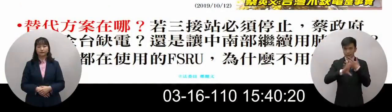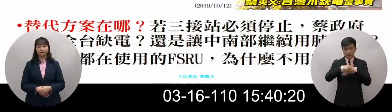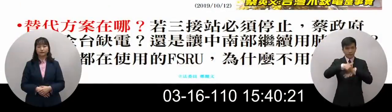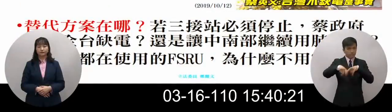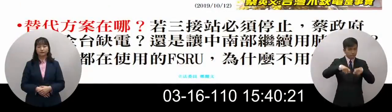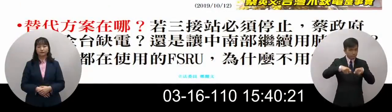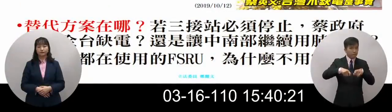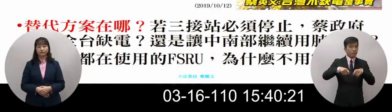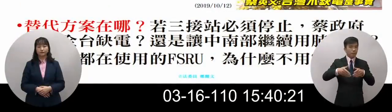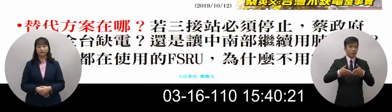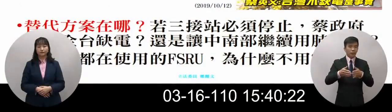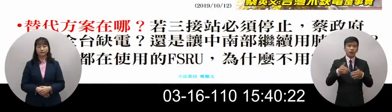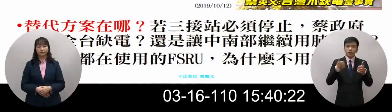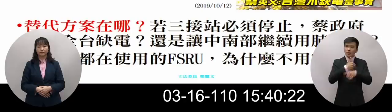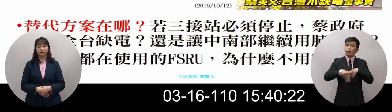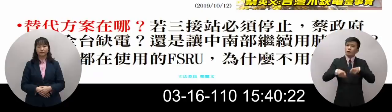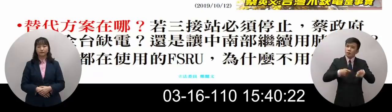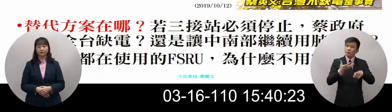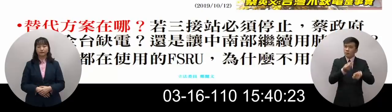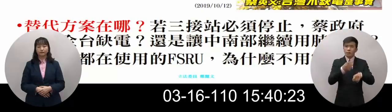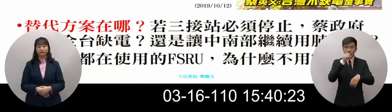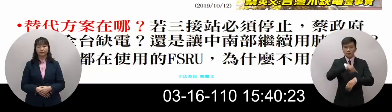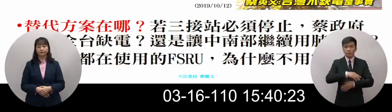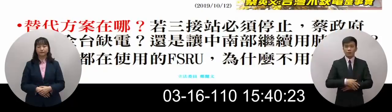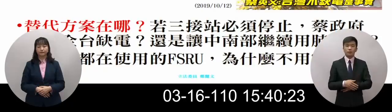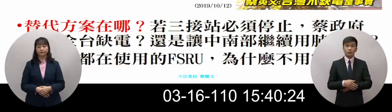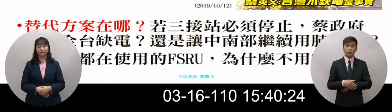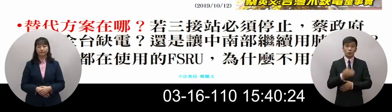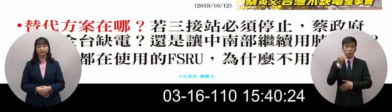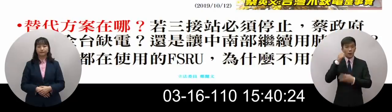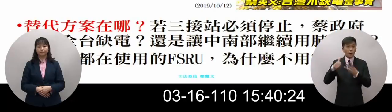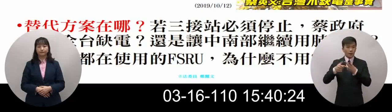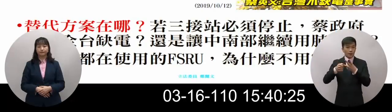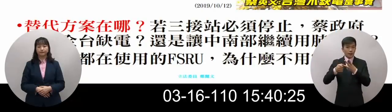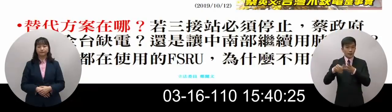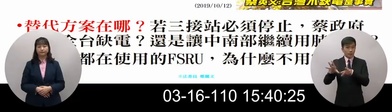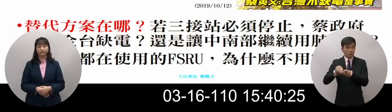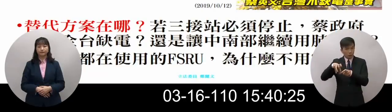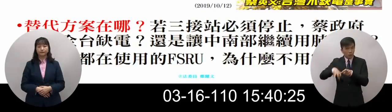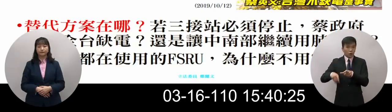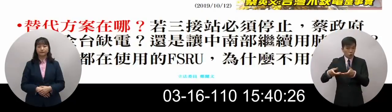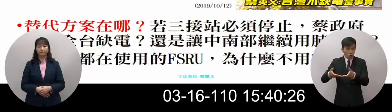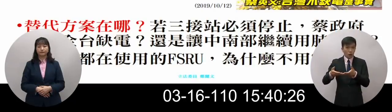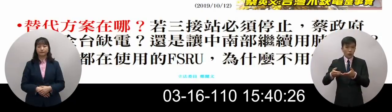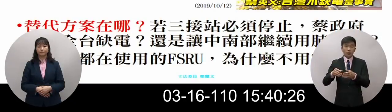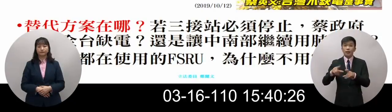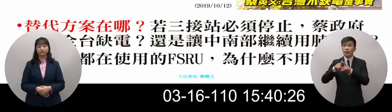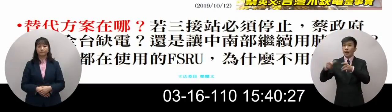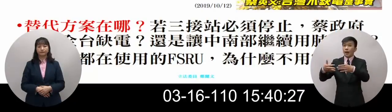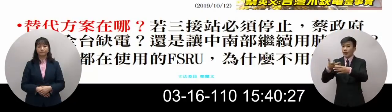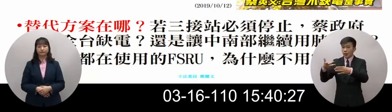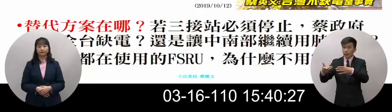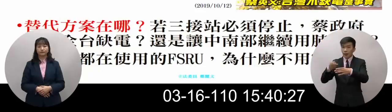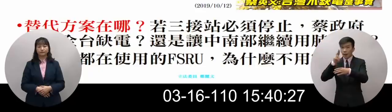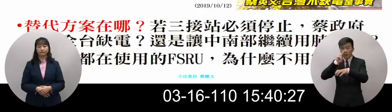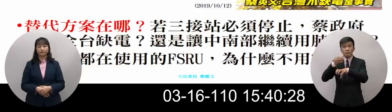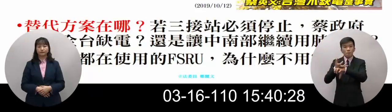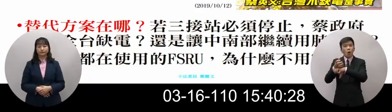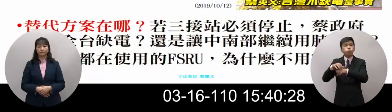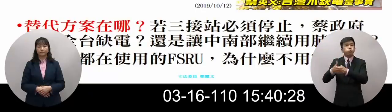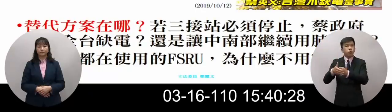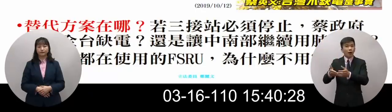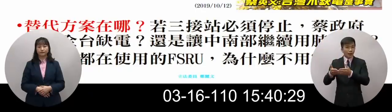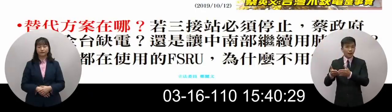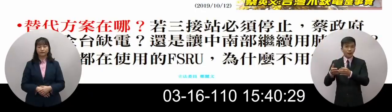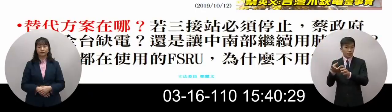可以没有替代方案呢？那如果三接站这么重要，不能够盖在大潭藻礁，为了保育藻礁，那